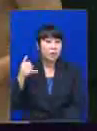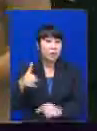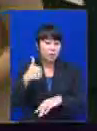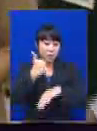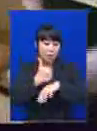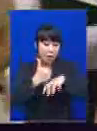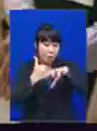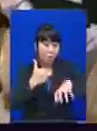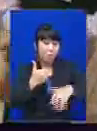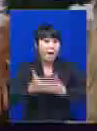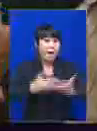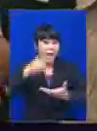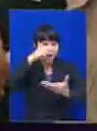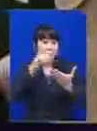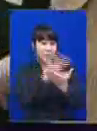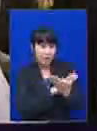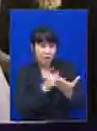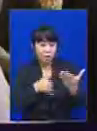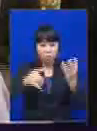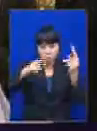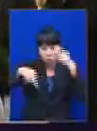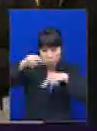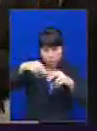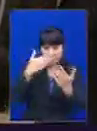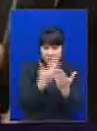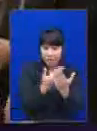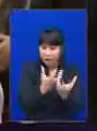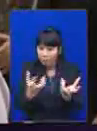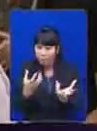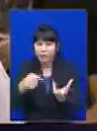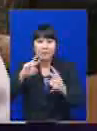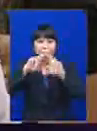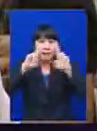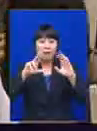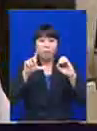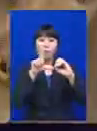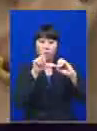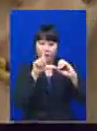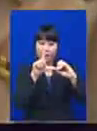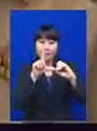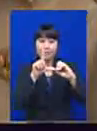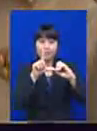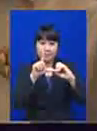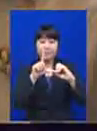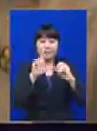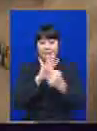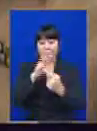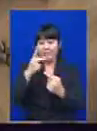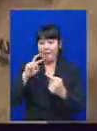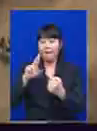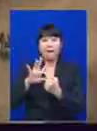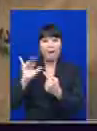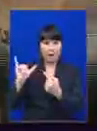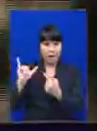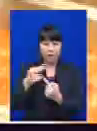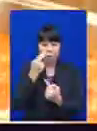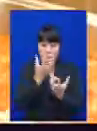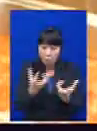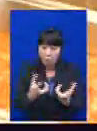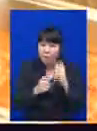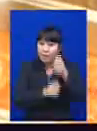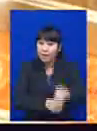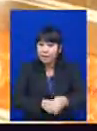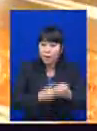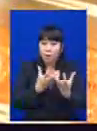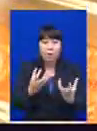อธิบดีกรมการค้าภายในได้ลงพื้นที่ตรวจสอบสถานการณ์ราคาสินค้าที่ห้างเทสโกโลตัสาขาแครนพบว่าราคาสินค้าเกษตรและสินค้า